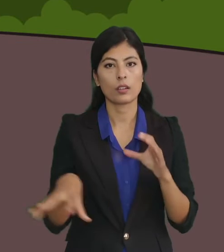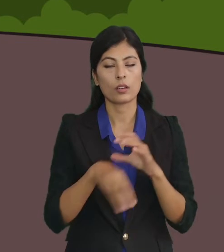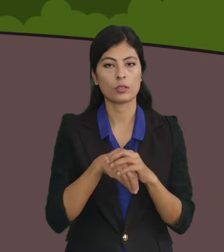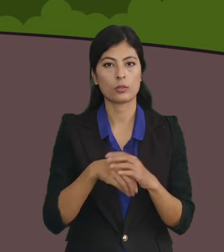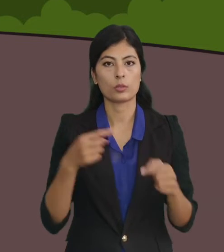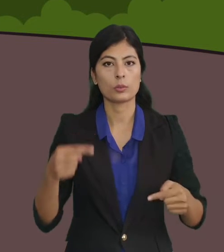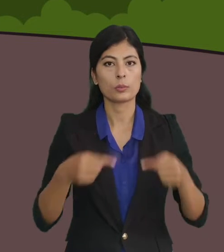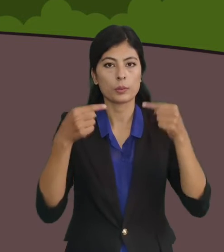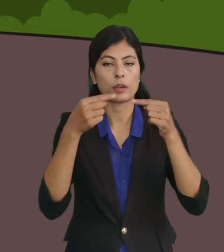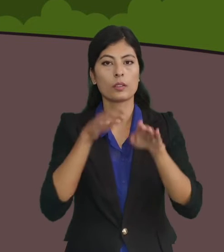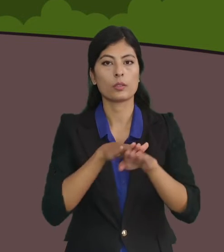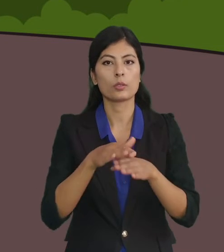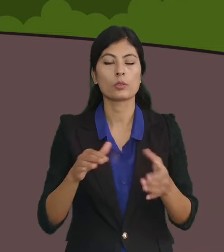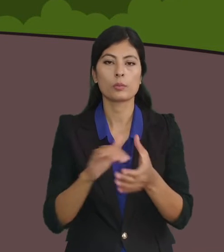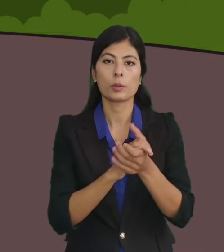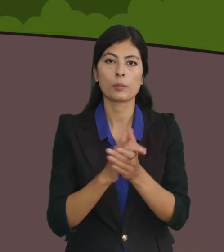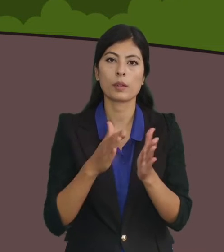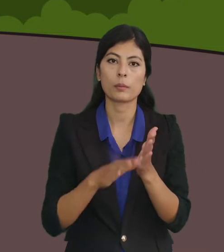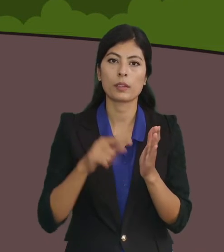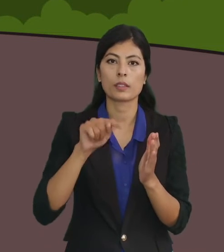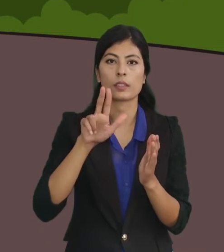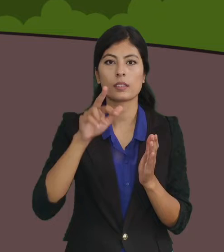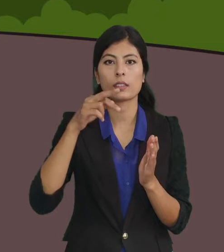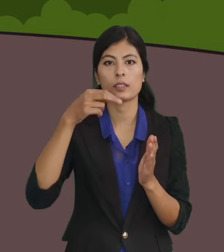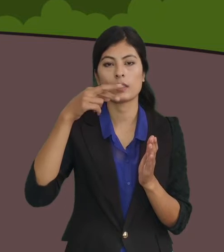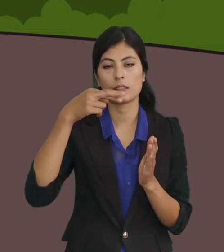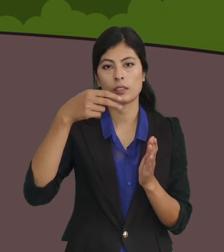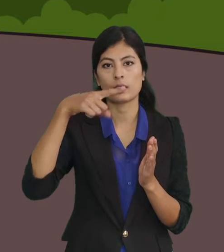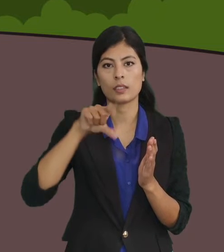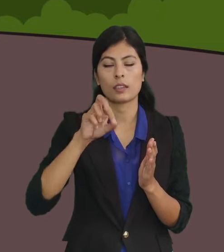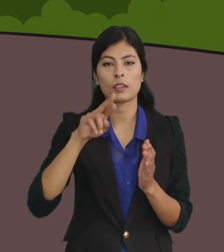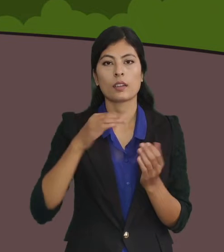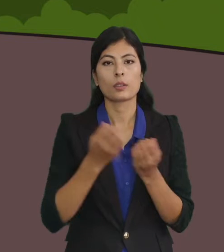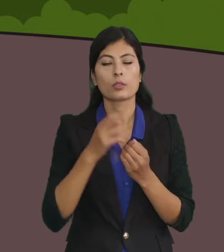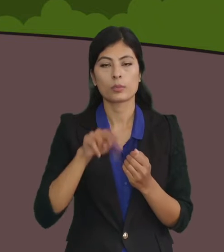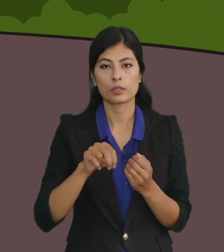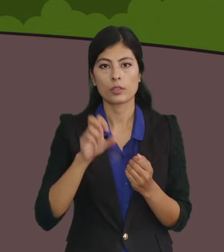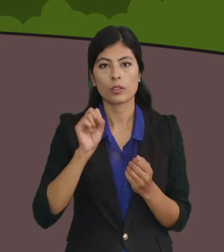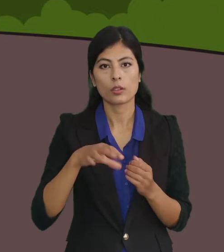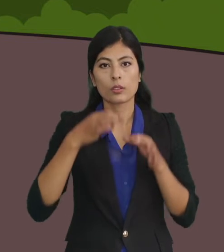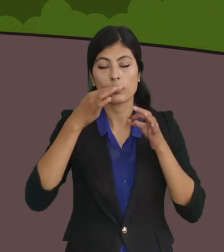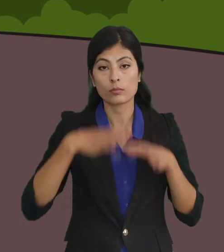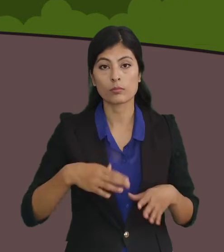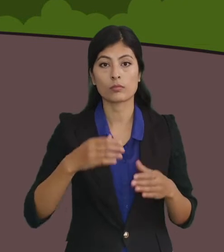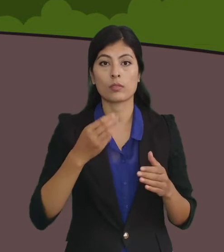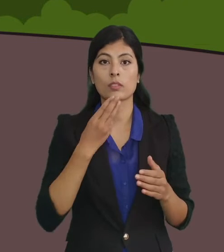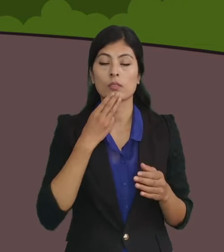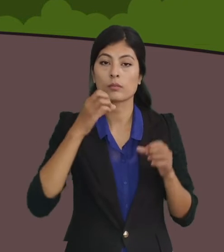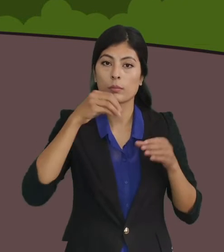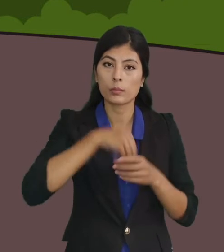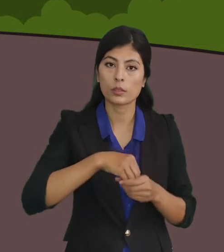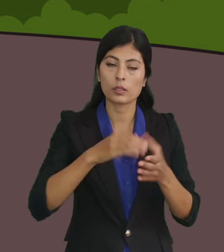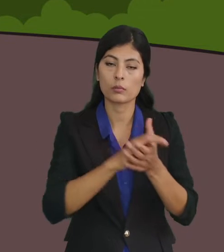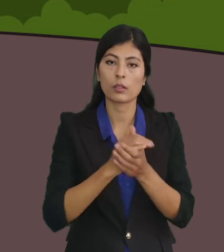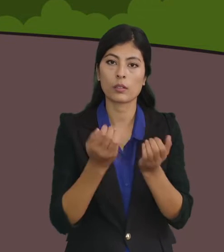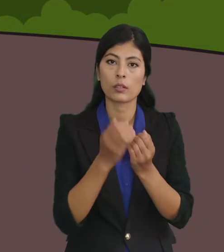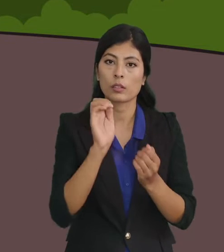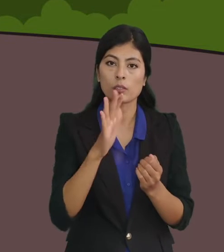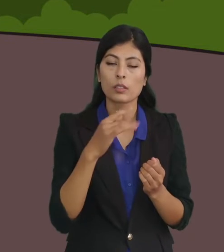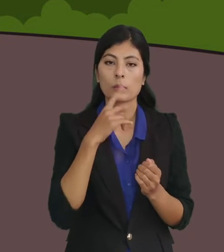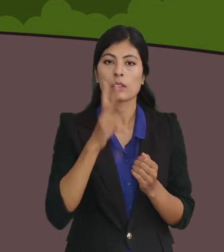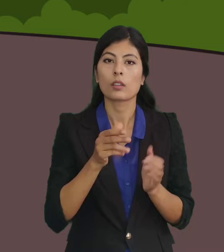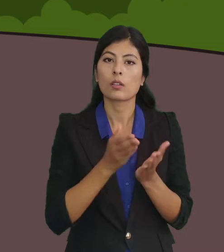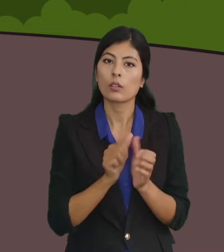सबके मिलापत्र से किनारा करे के चाही। लेकिन निश्चित अवधि के भीतर मेल मिलाप न हो सकला पर सही बात उल्लेख